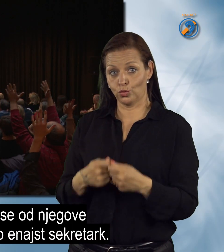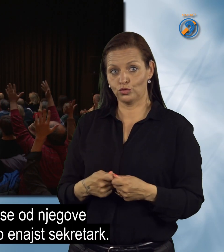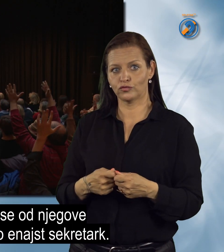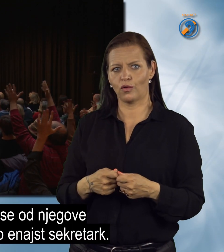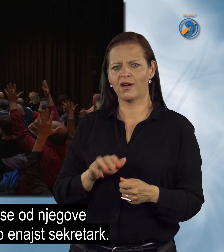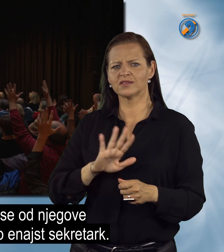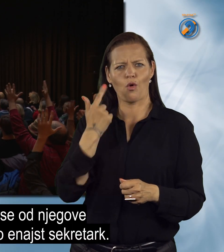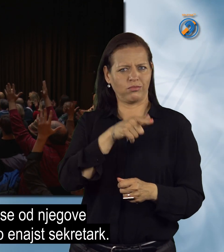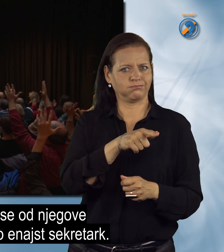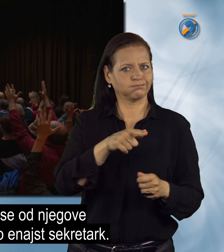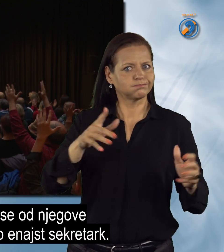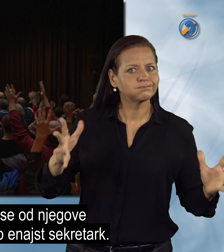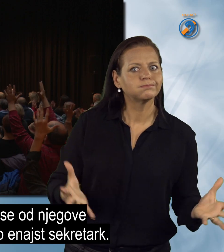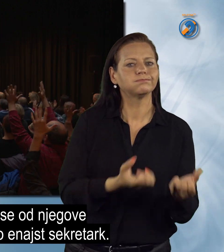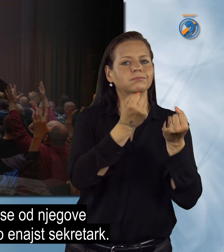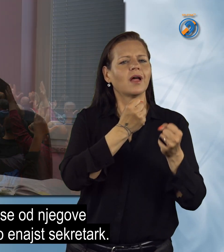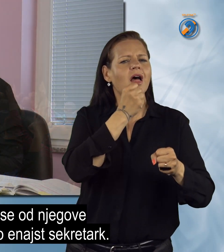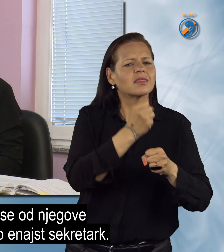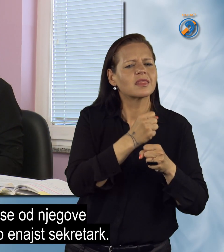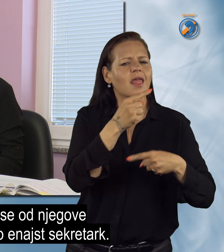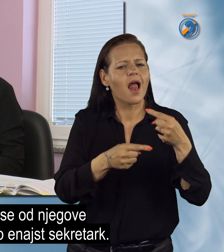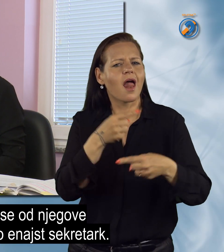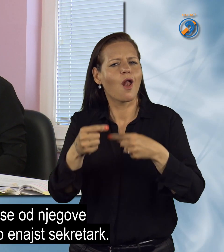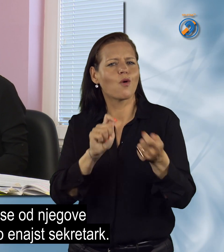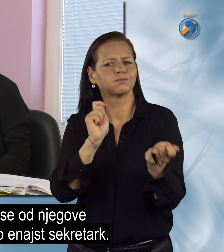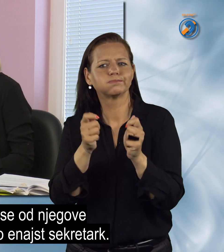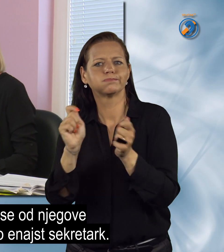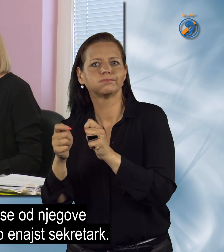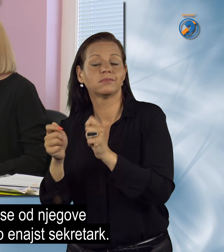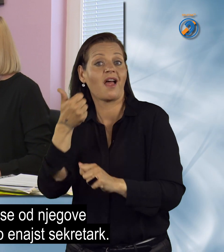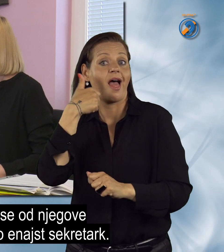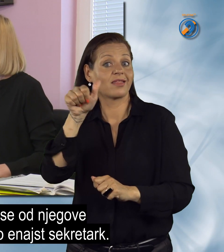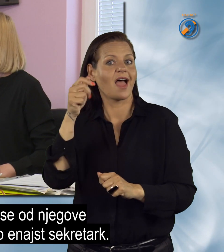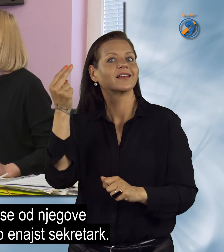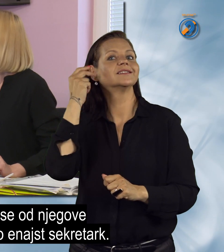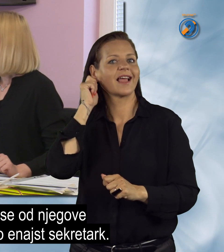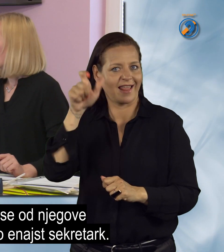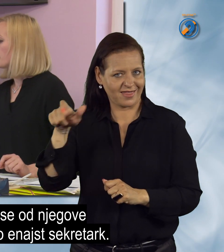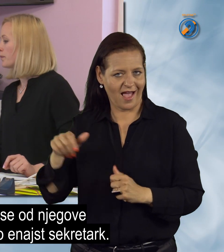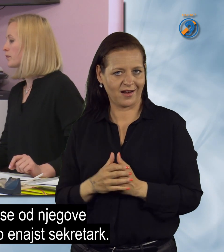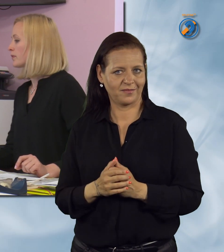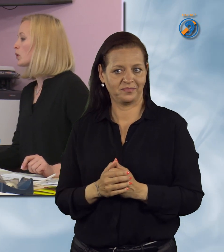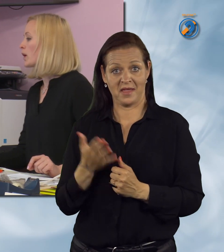V društvu je vse od njegove ustanovitve delalo 11 sekretark.